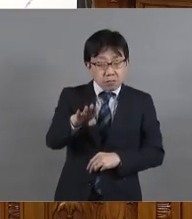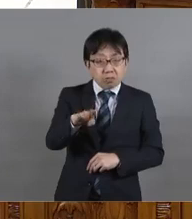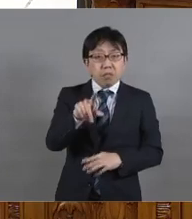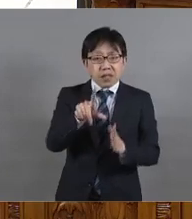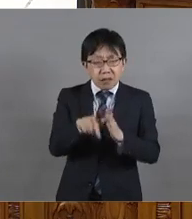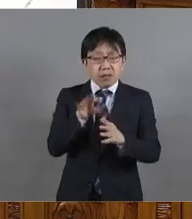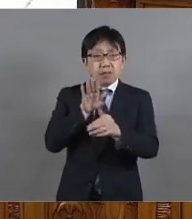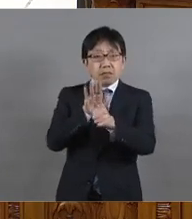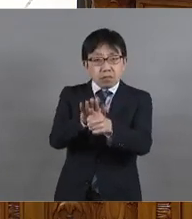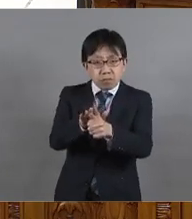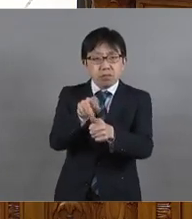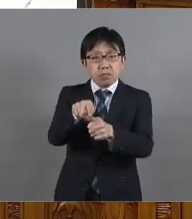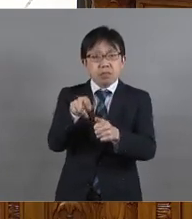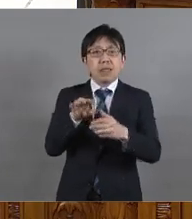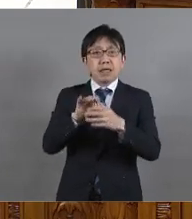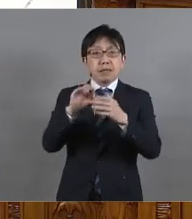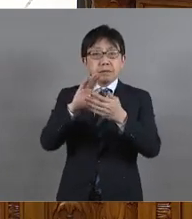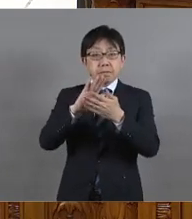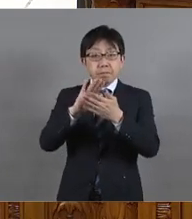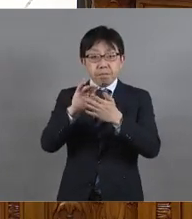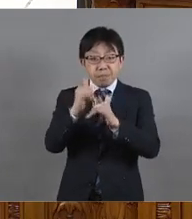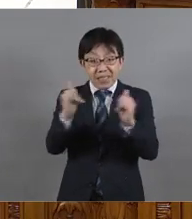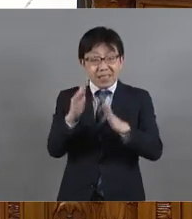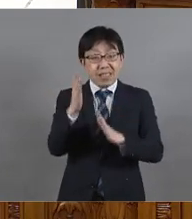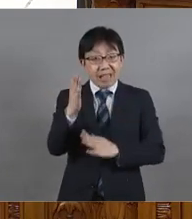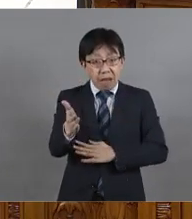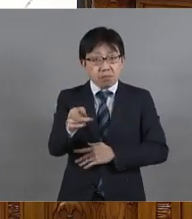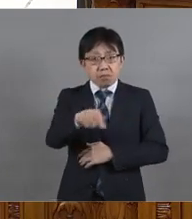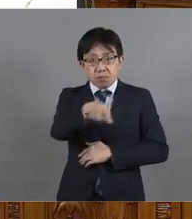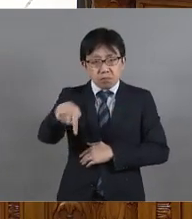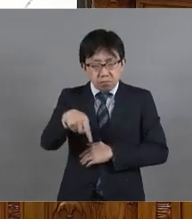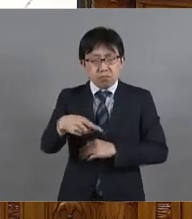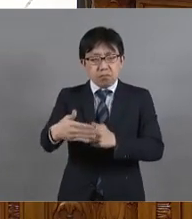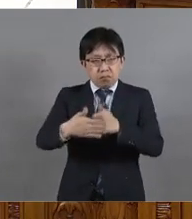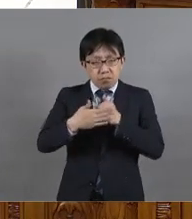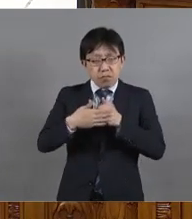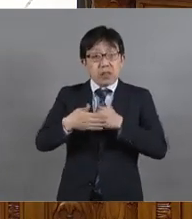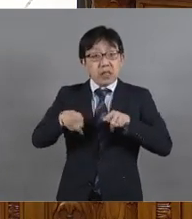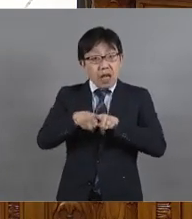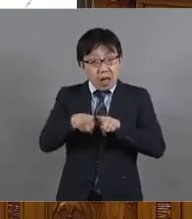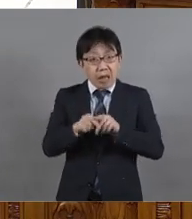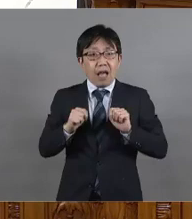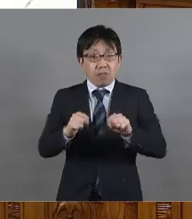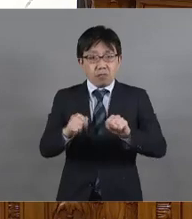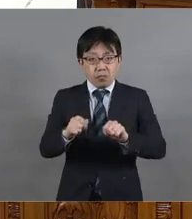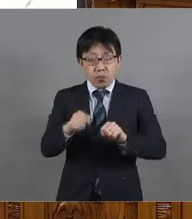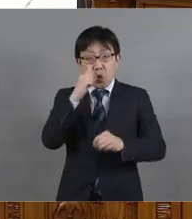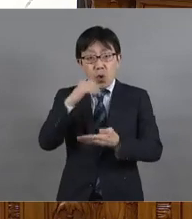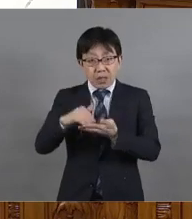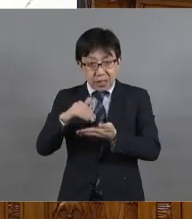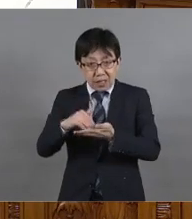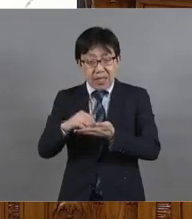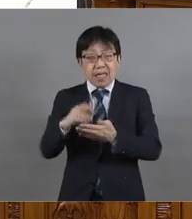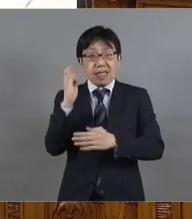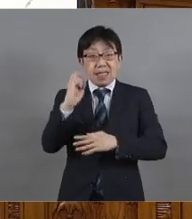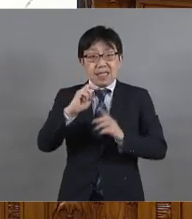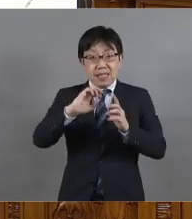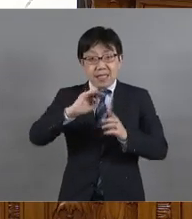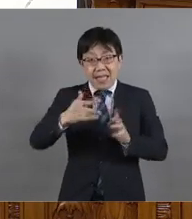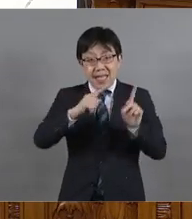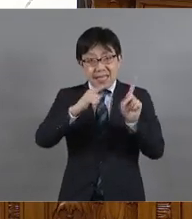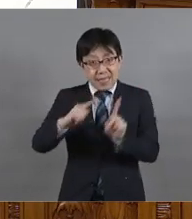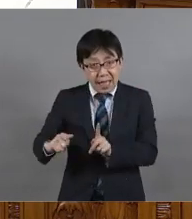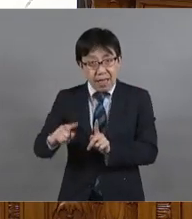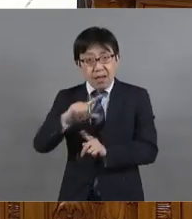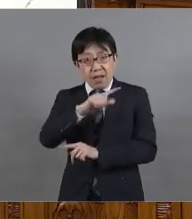成長軌道の実現につなげることという2つの視点のもと予算規制税制といったあらゆる